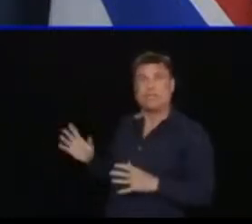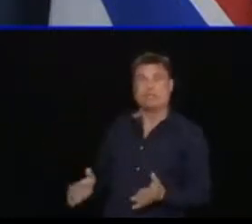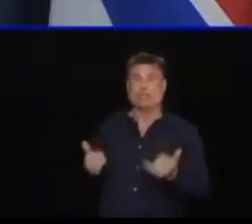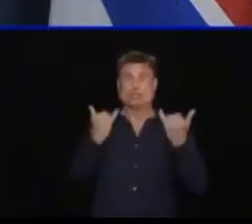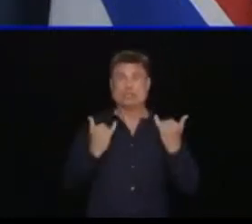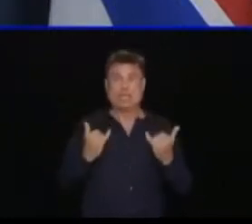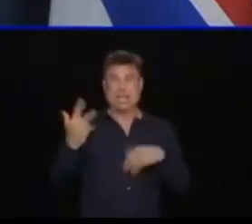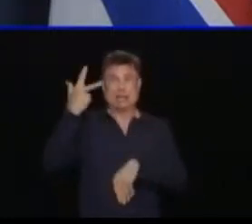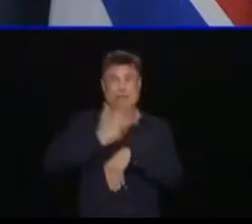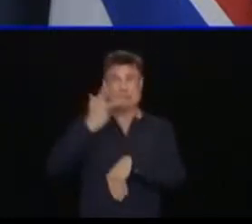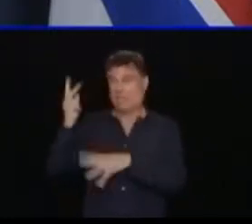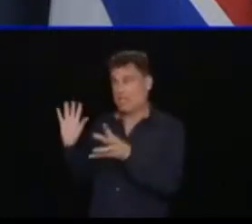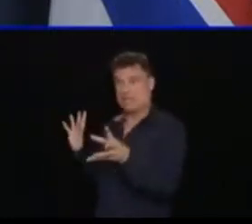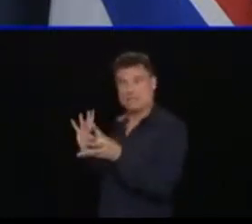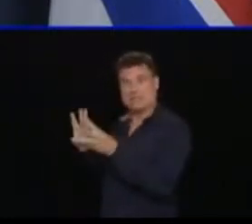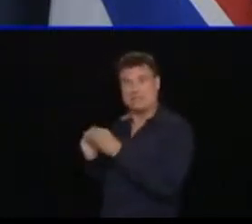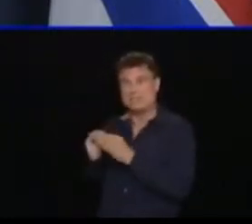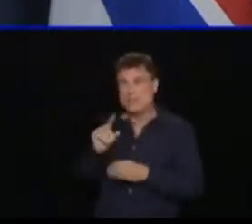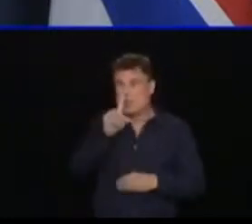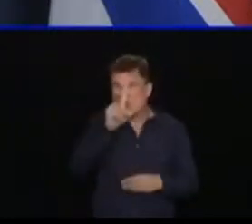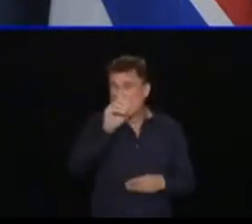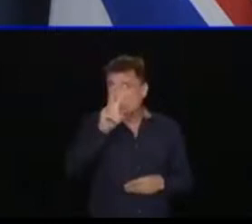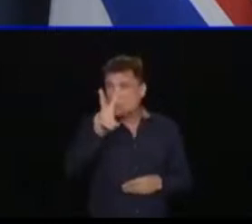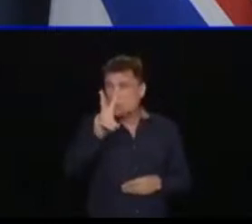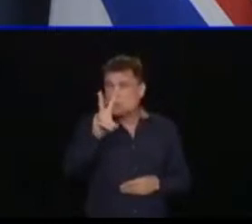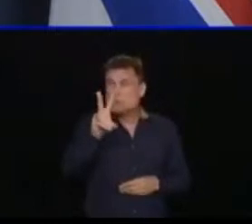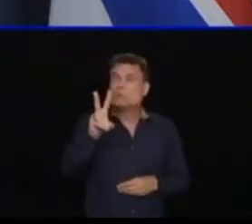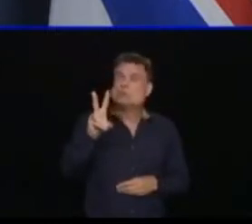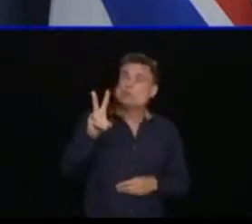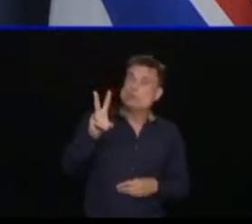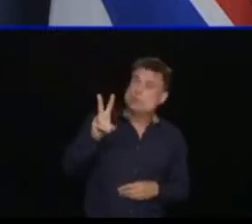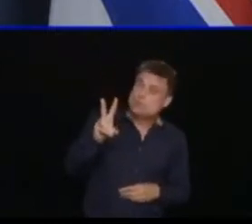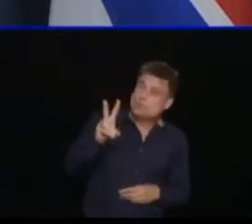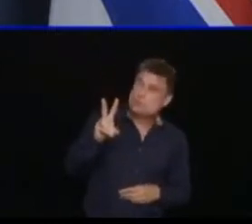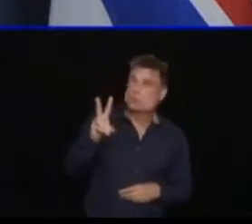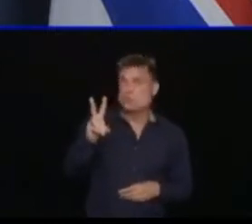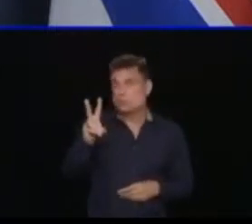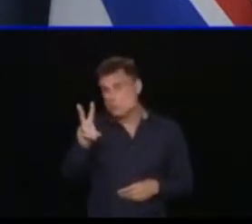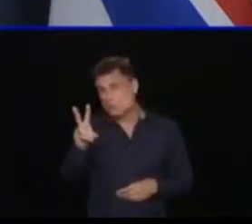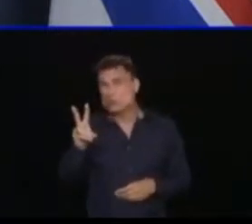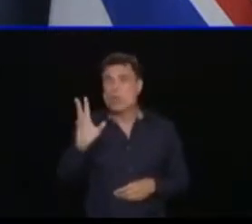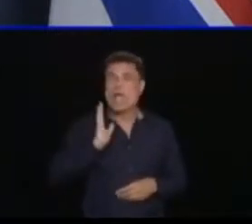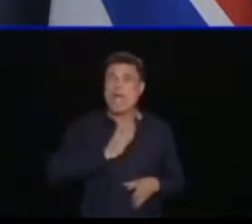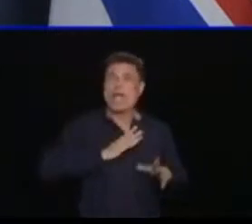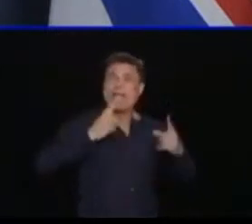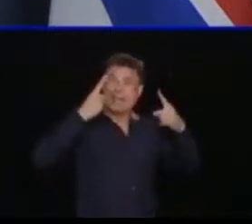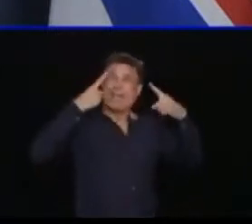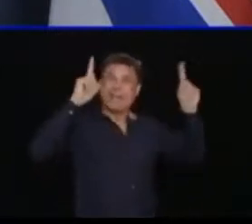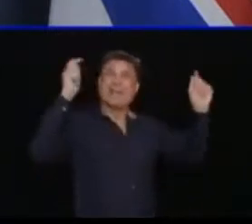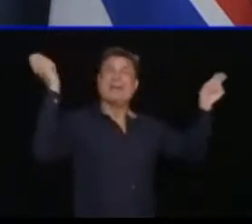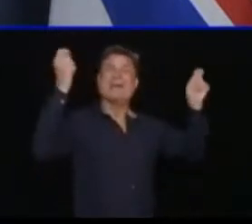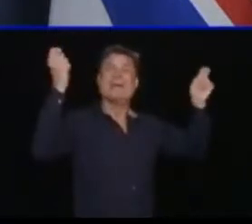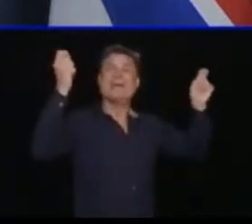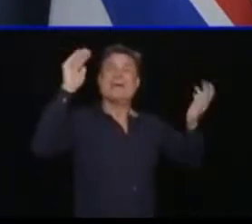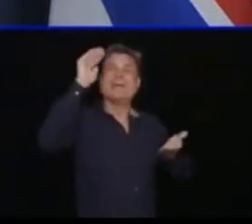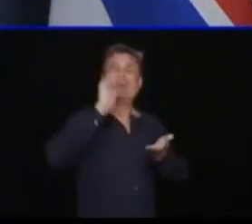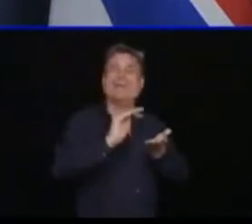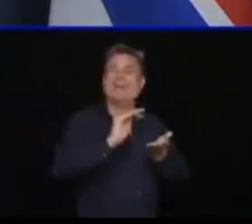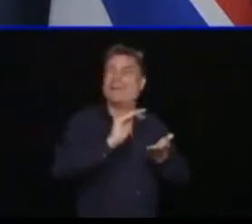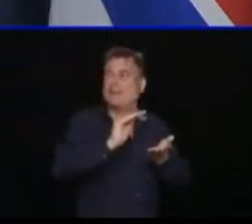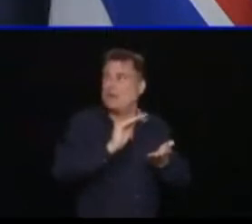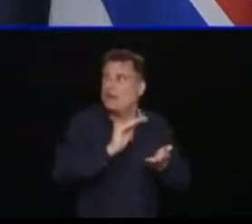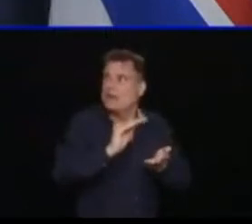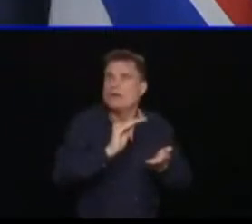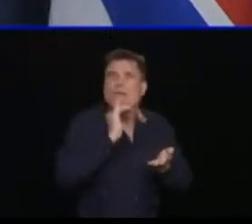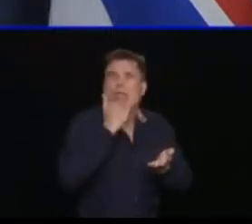以51个、19个、32个，那么始终提醒大家我们这个也没有结束。